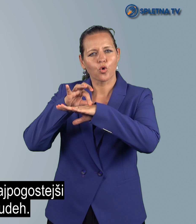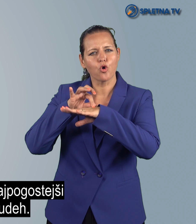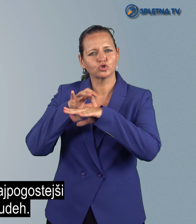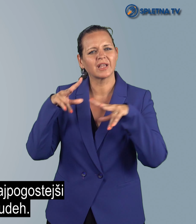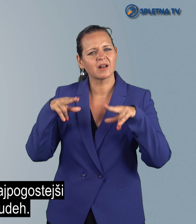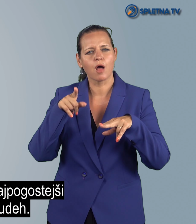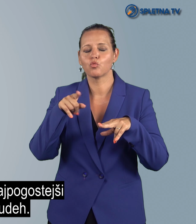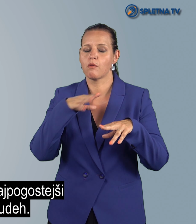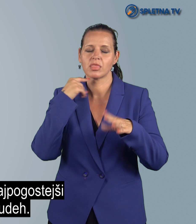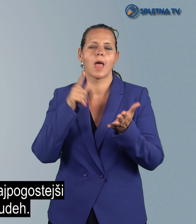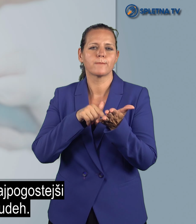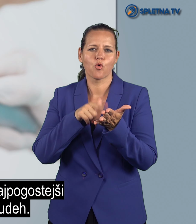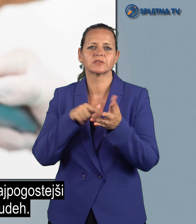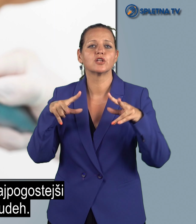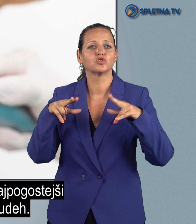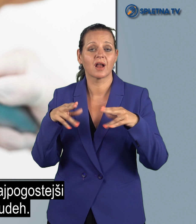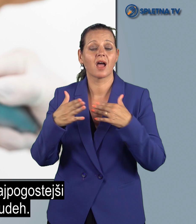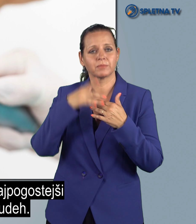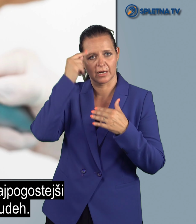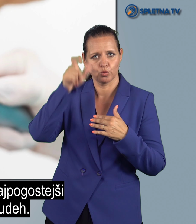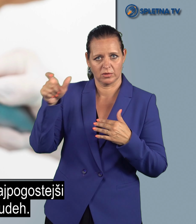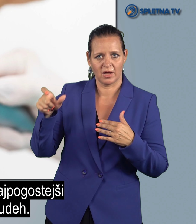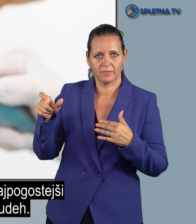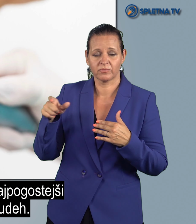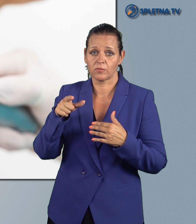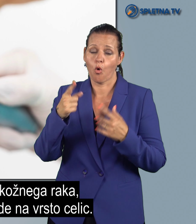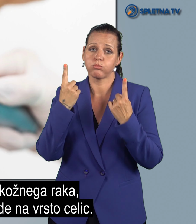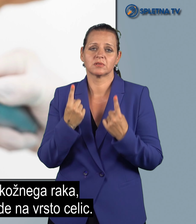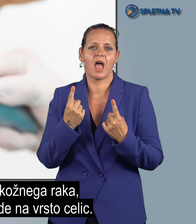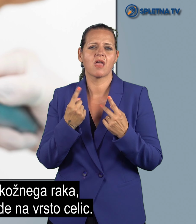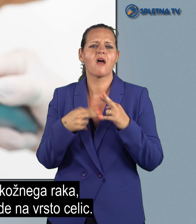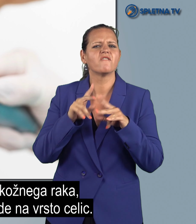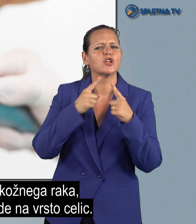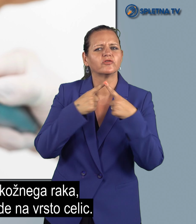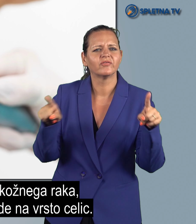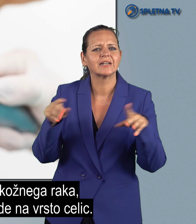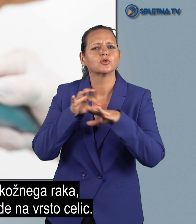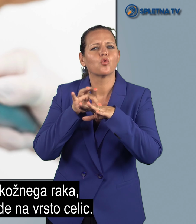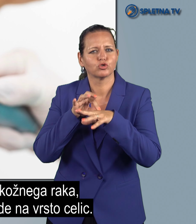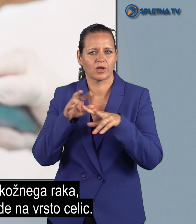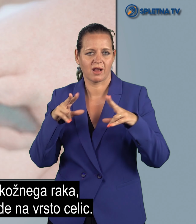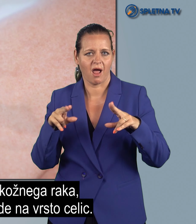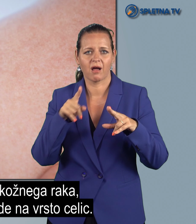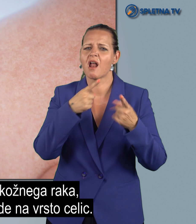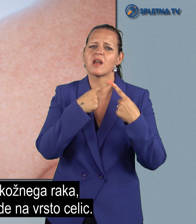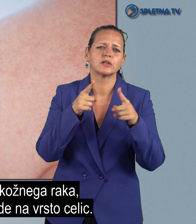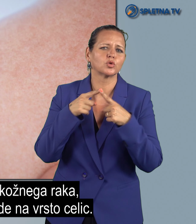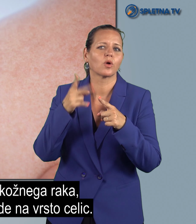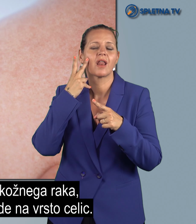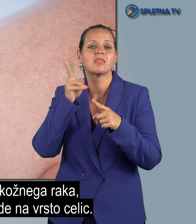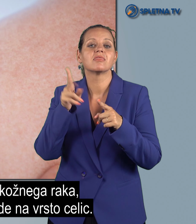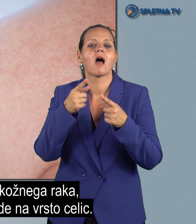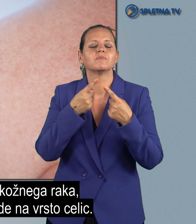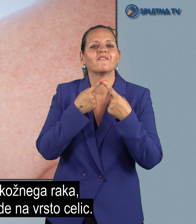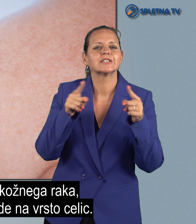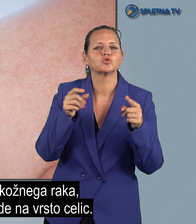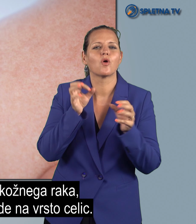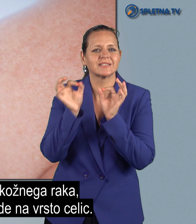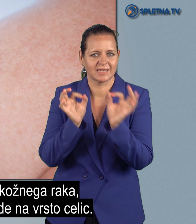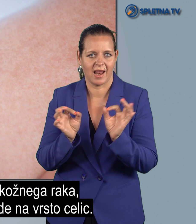Kožni rak je najpogostejši rak pri ljudeh. Obstaja več vrst kožnega raka, ki se